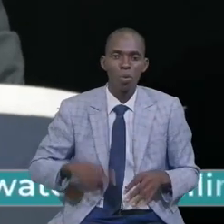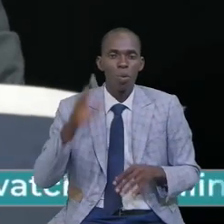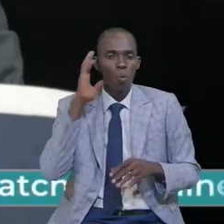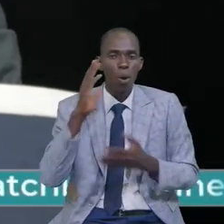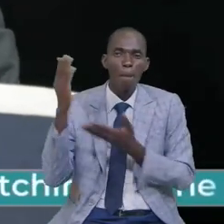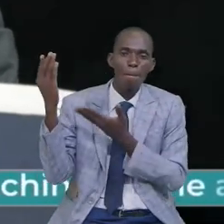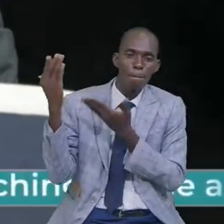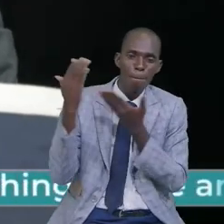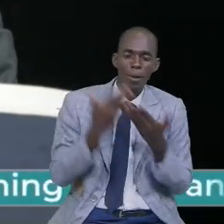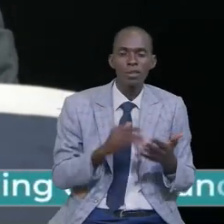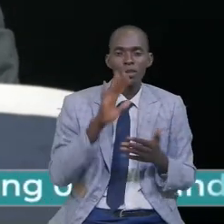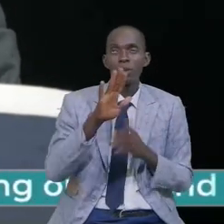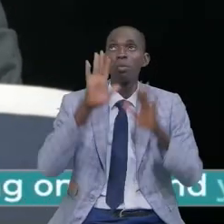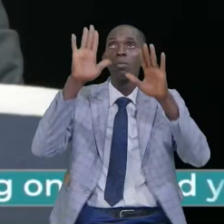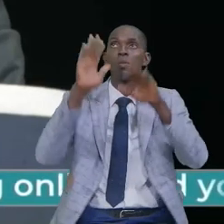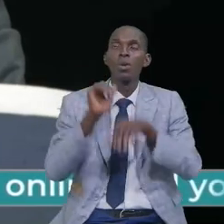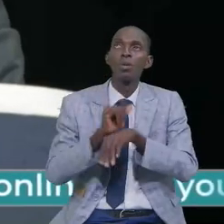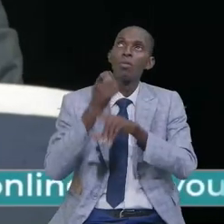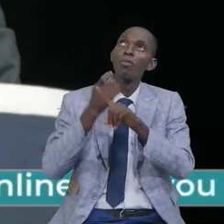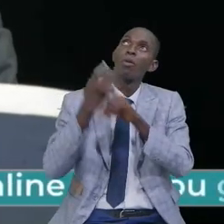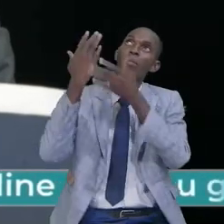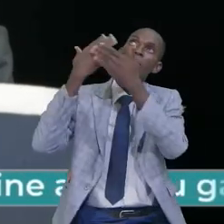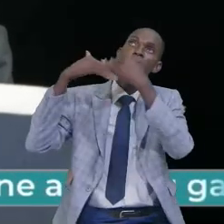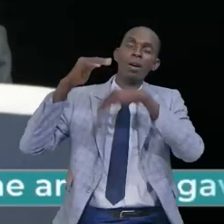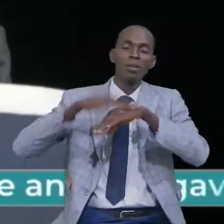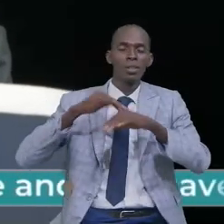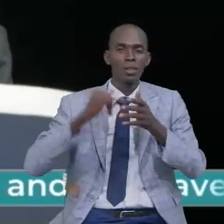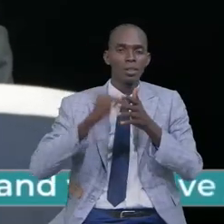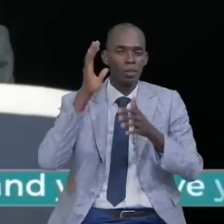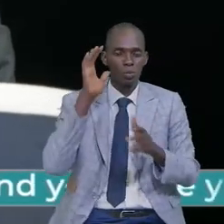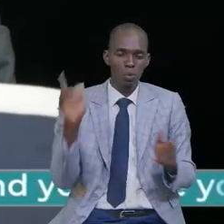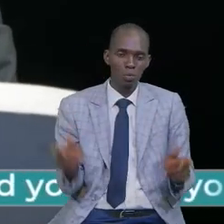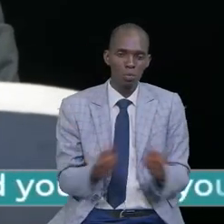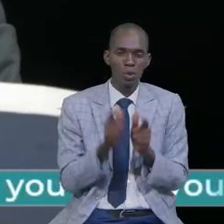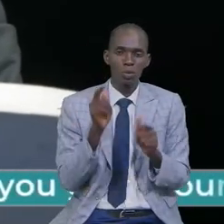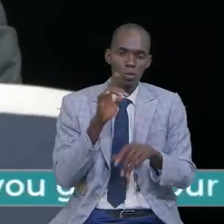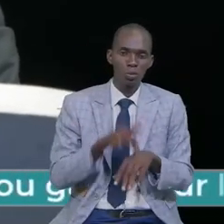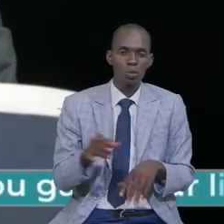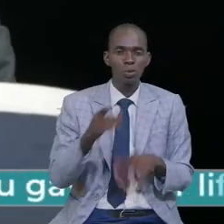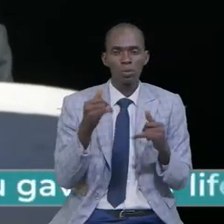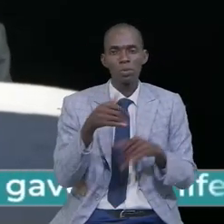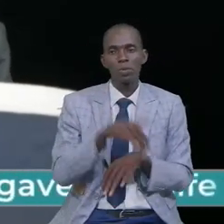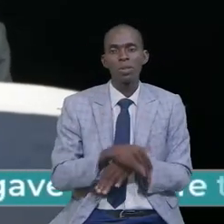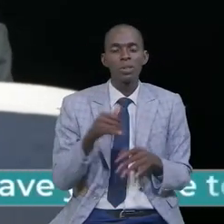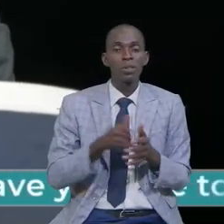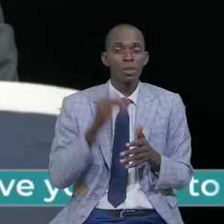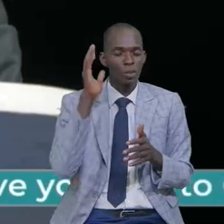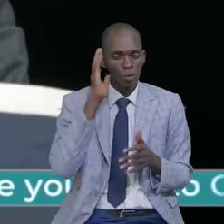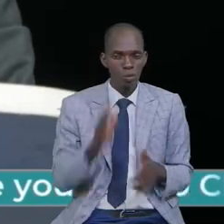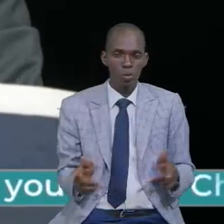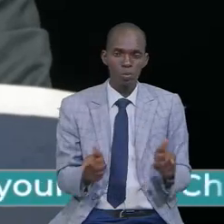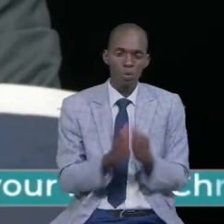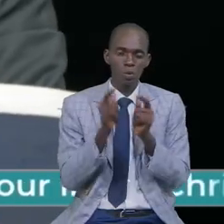apportera vos miracles du ciel. Ça va vous atteindre ce soir. Ça va vous atteindre ce